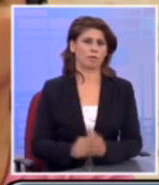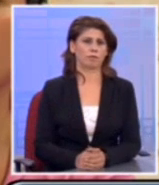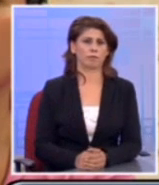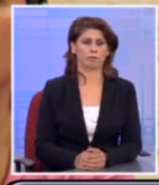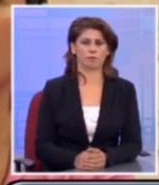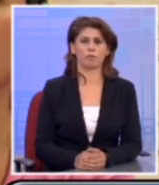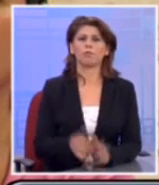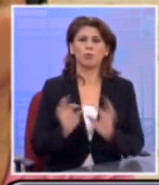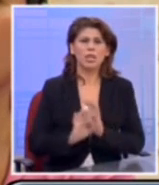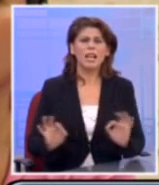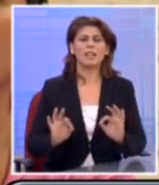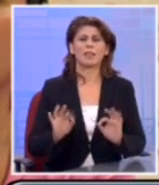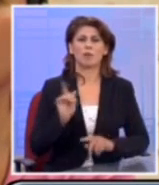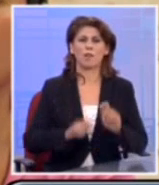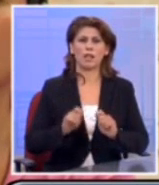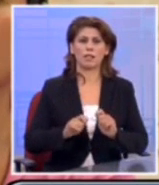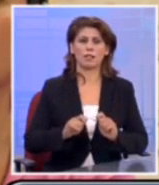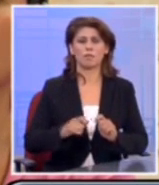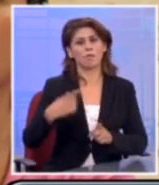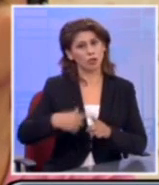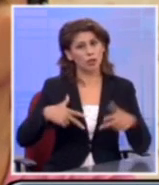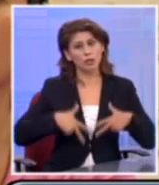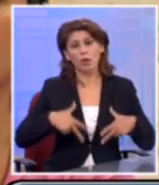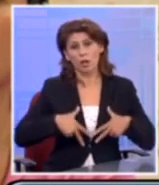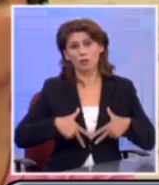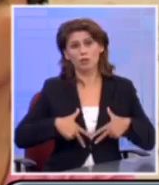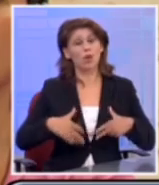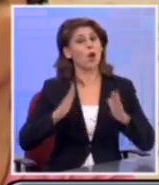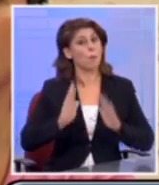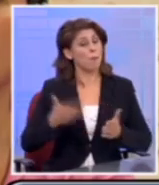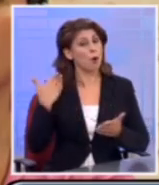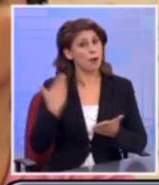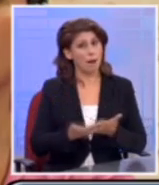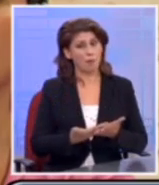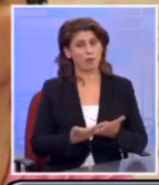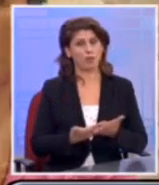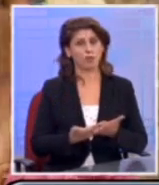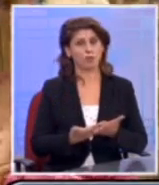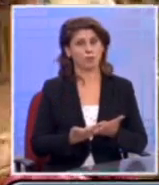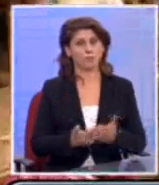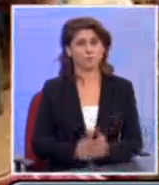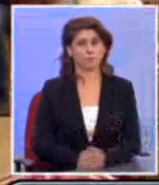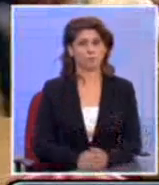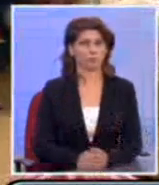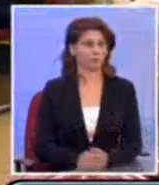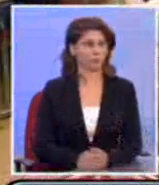έτοιμο να δημιουργήσει με τις ελληνικές αρχές. Μπορέσαμε λοιπόν να αποδείξουμε